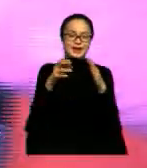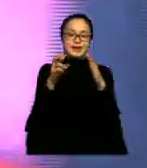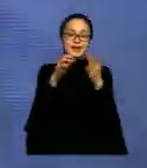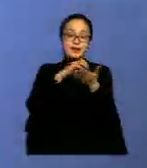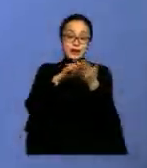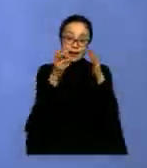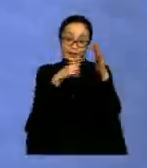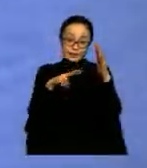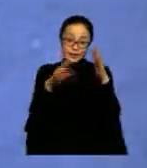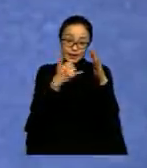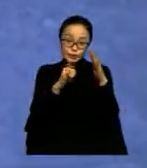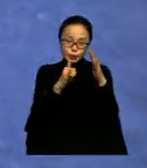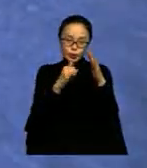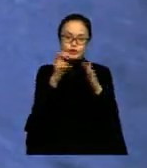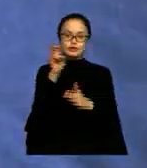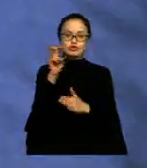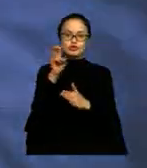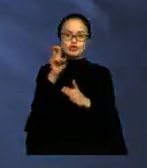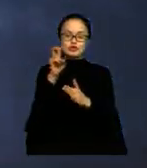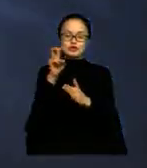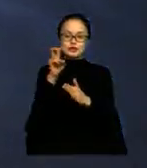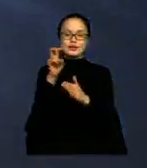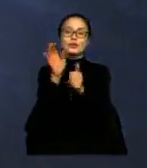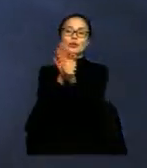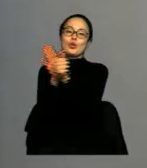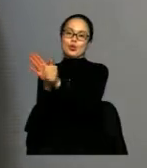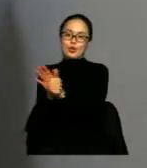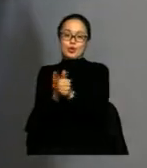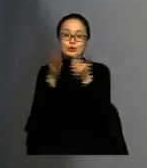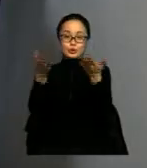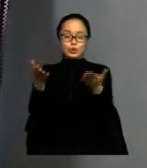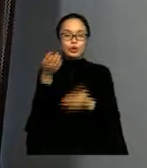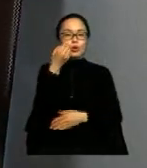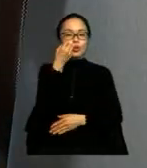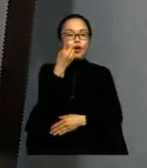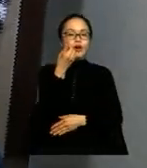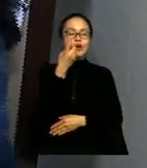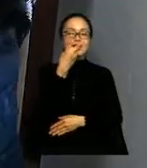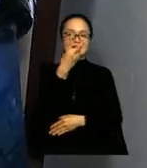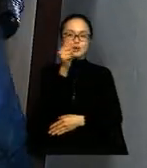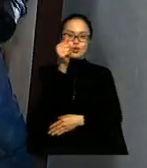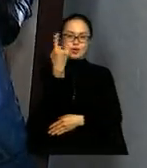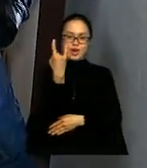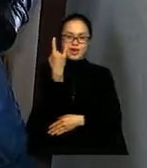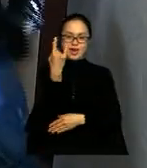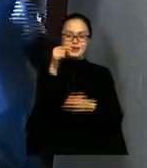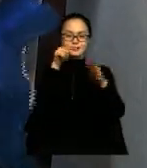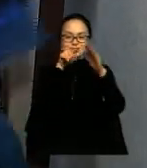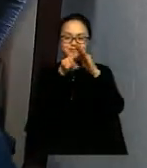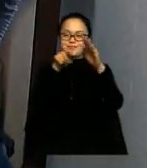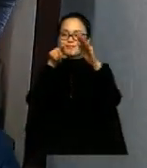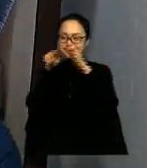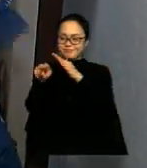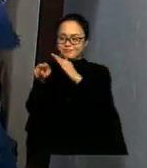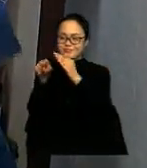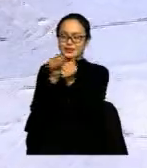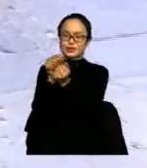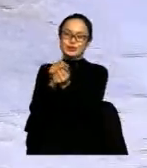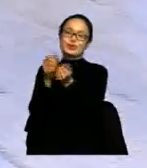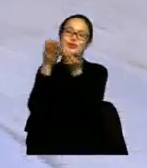보금자리를 선물받았습니다. 올해에는 월 2회로 봉사 횟수와 대상 가구를 늘리는 것도 논의하고